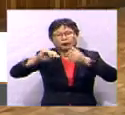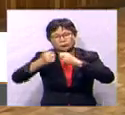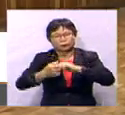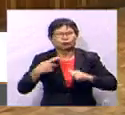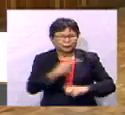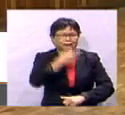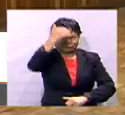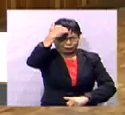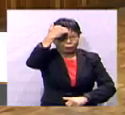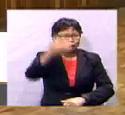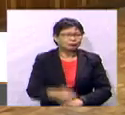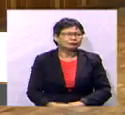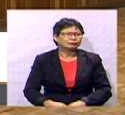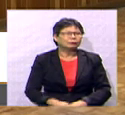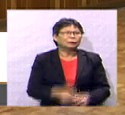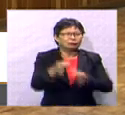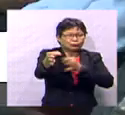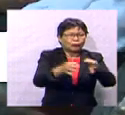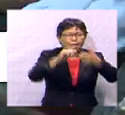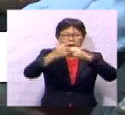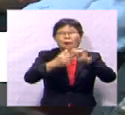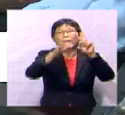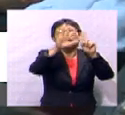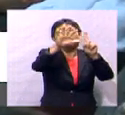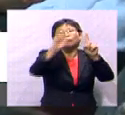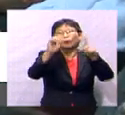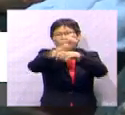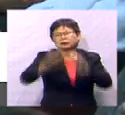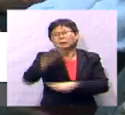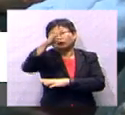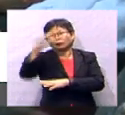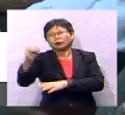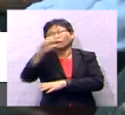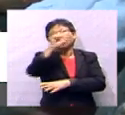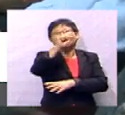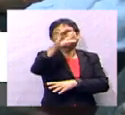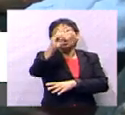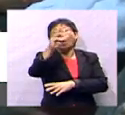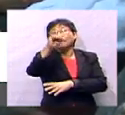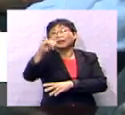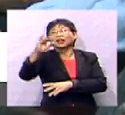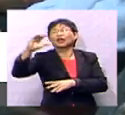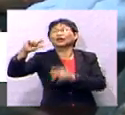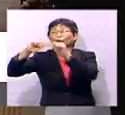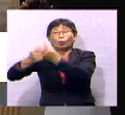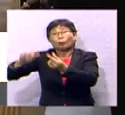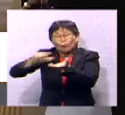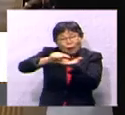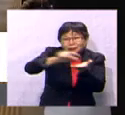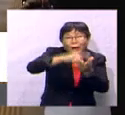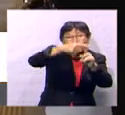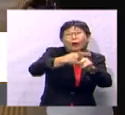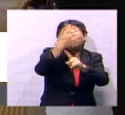tahu. Beliau mengulas isu 150 pekerja syarikat Skomi Group Berhad yang belum menerima gaji